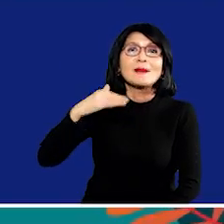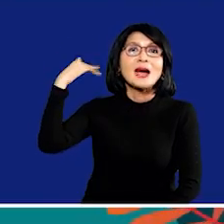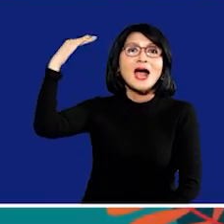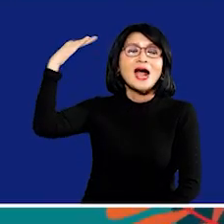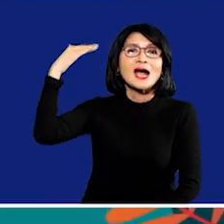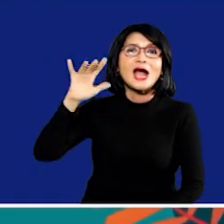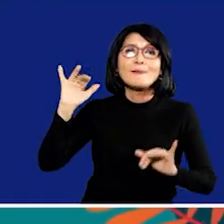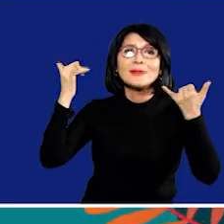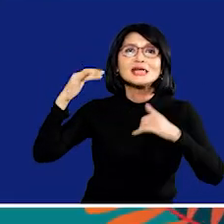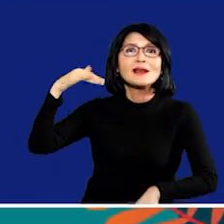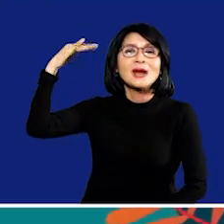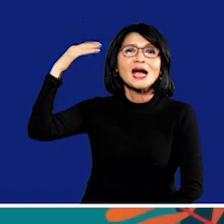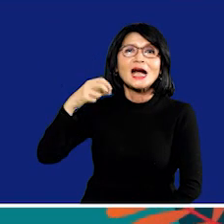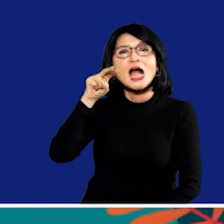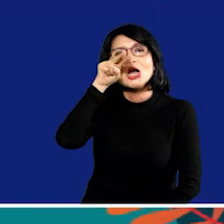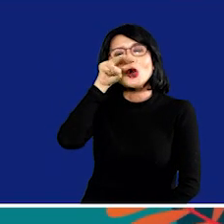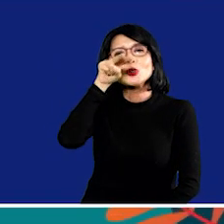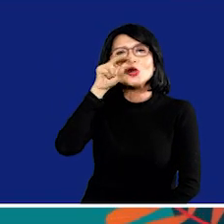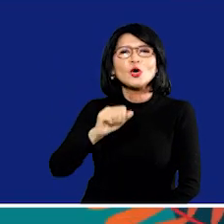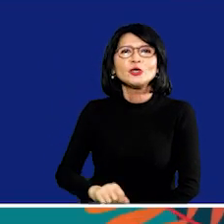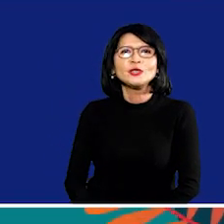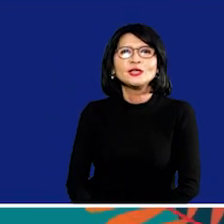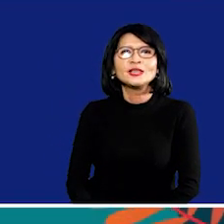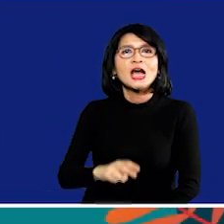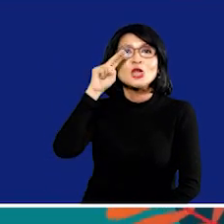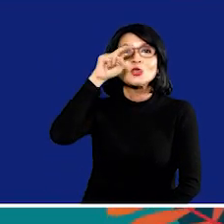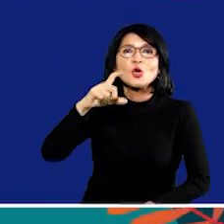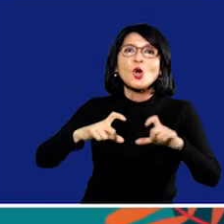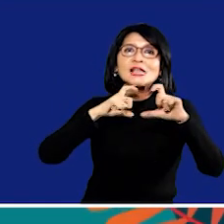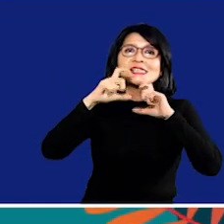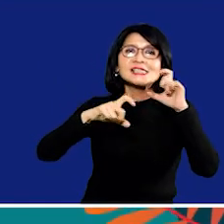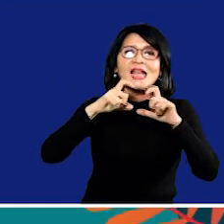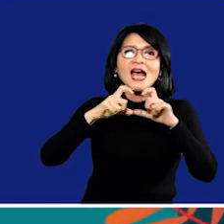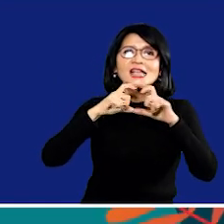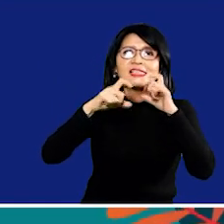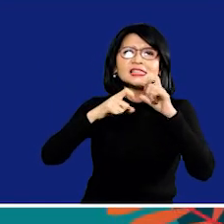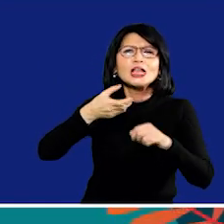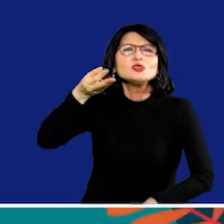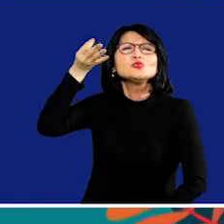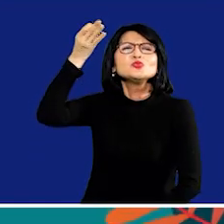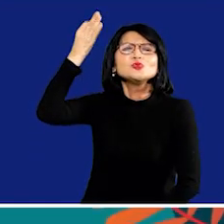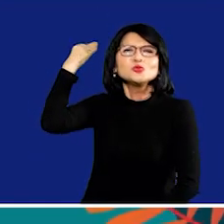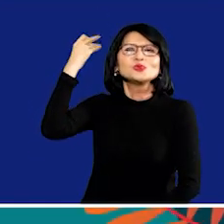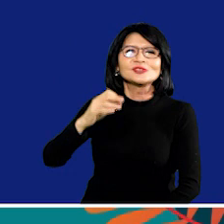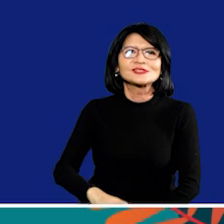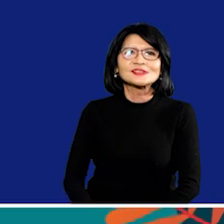di nonton cerita dongeng.